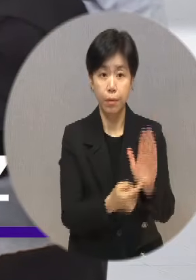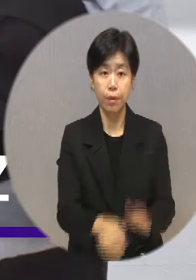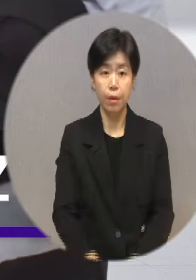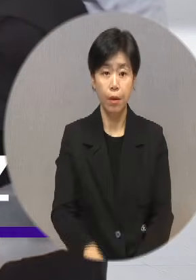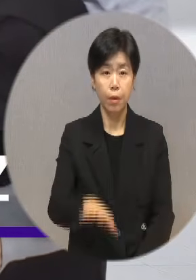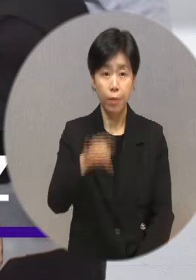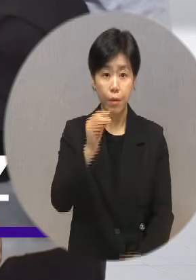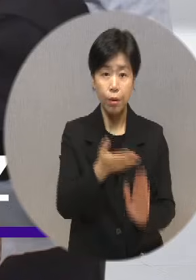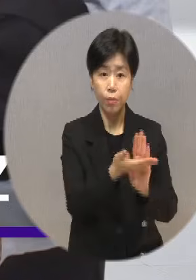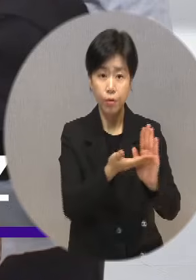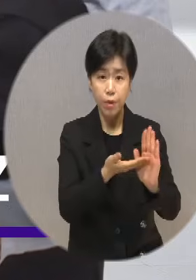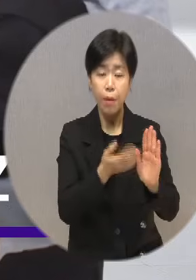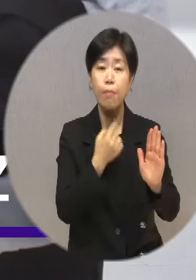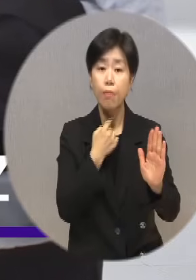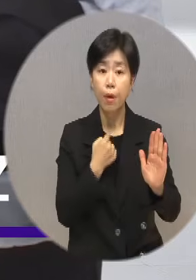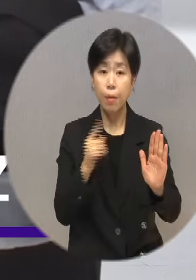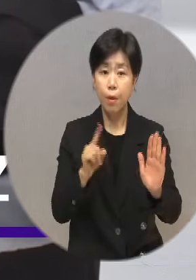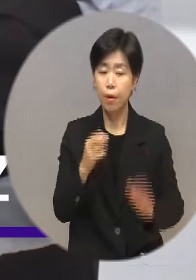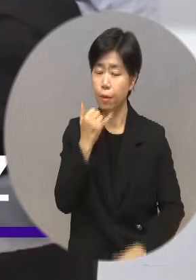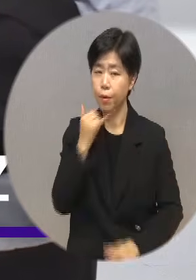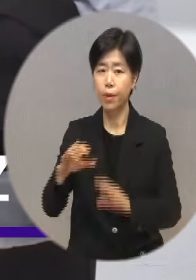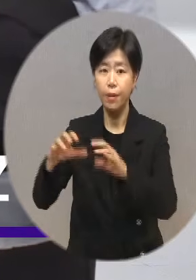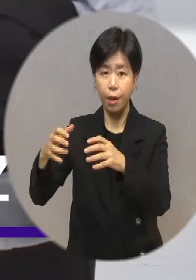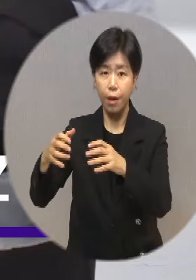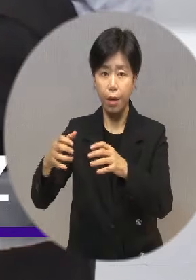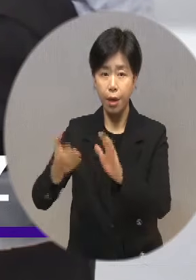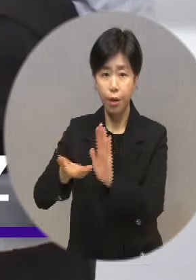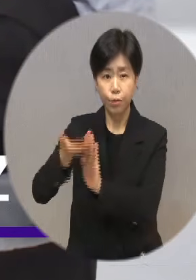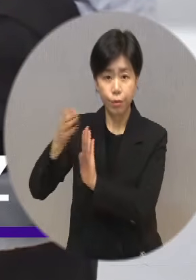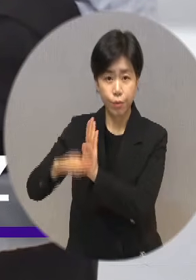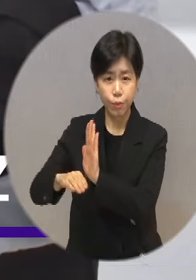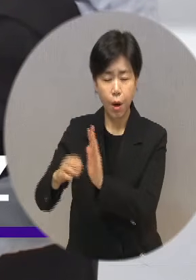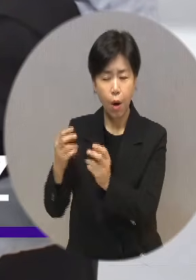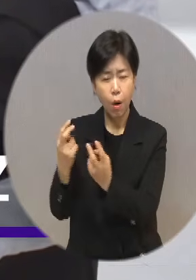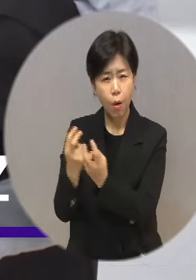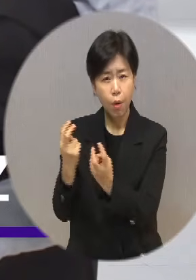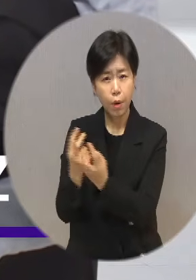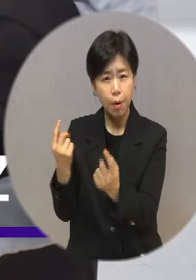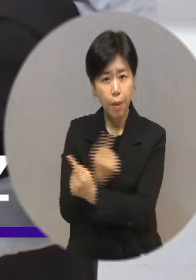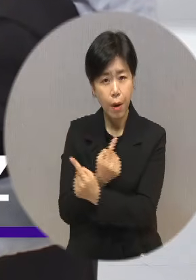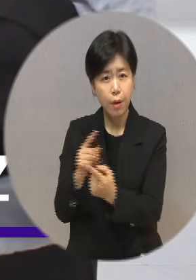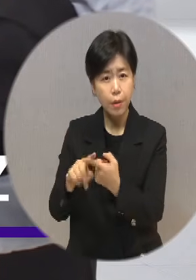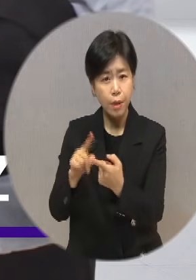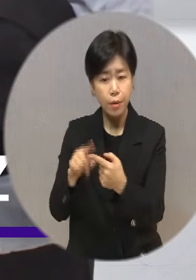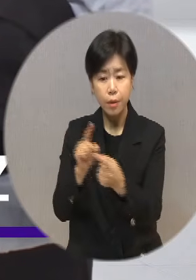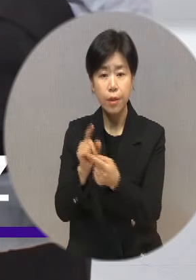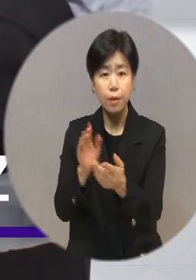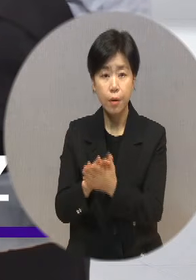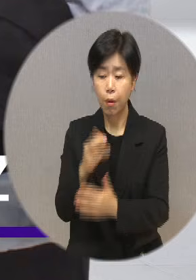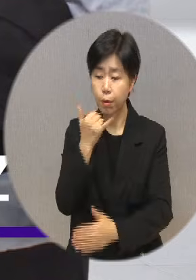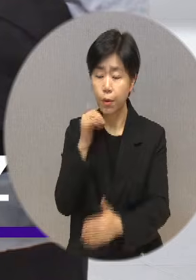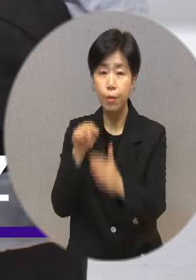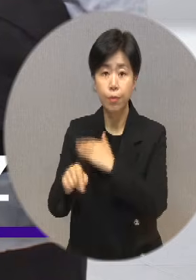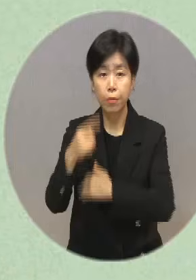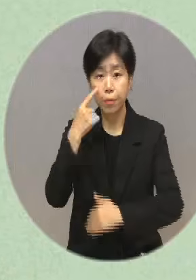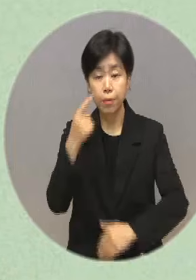먼저 분단을 겪은 독일은 동서독 경계를 어떻게 바꿔냈을까요? 직접 독일을